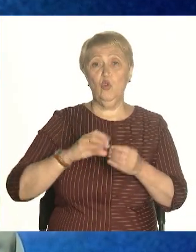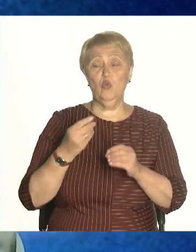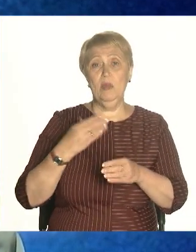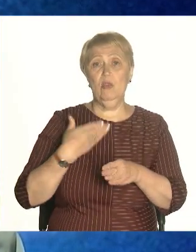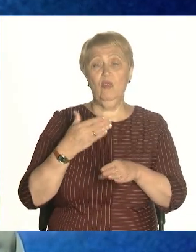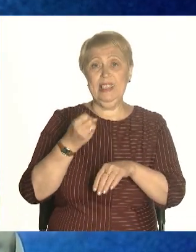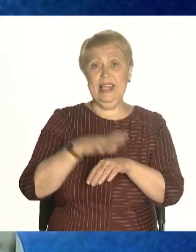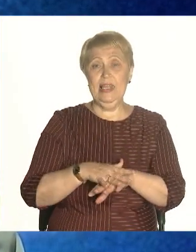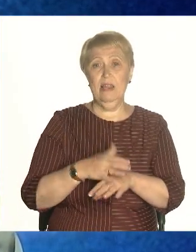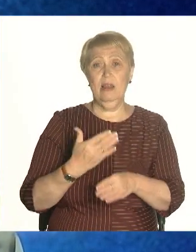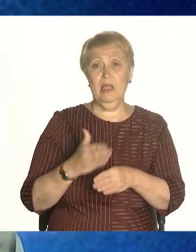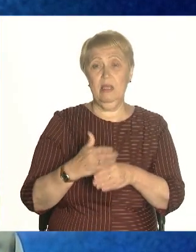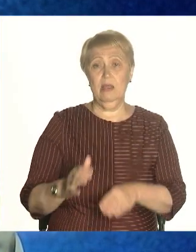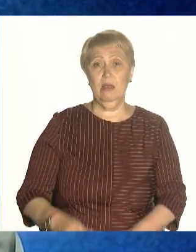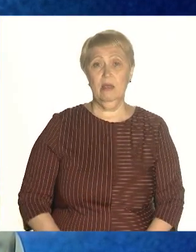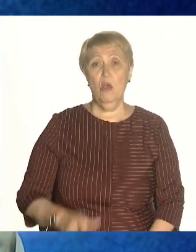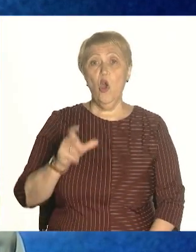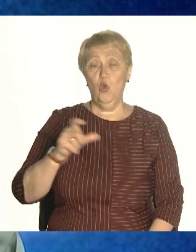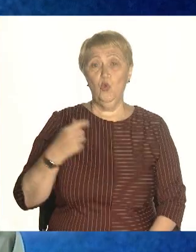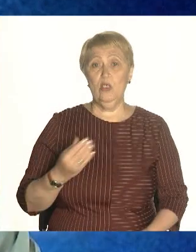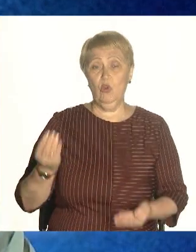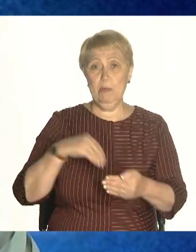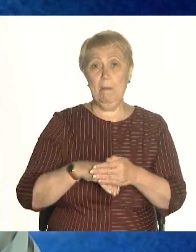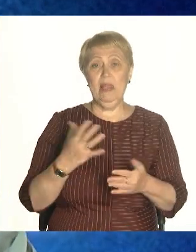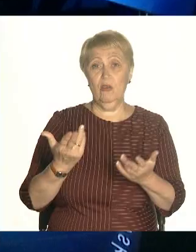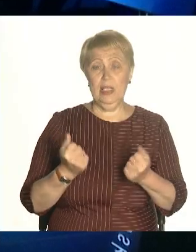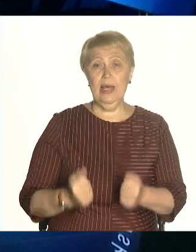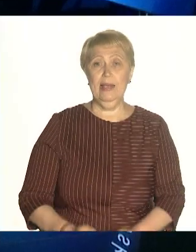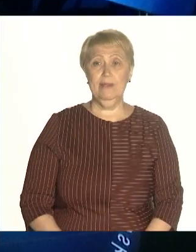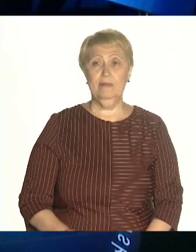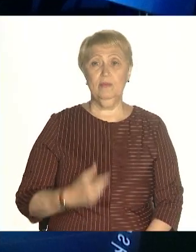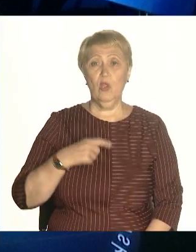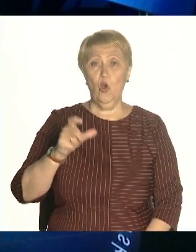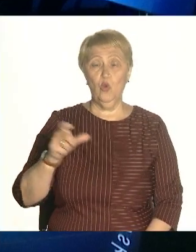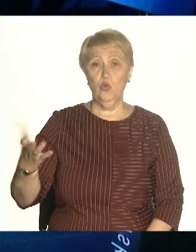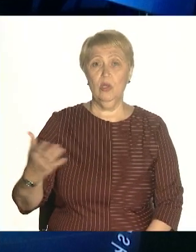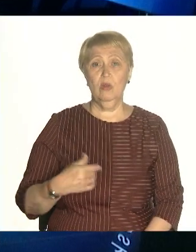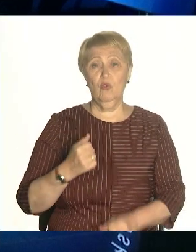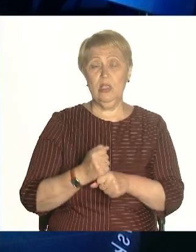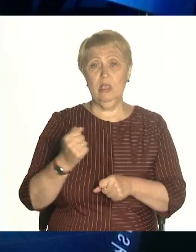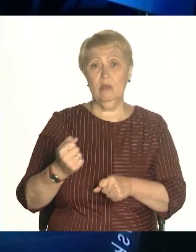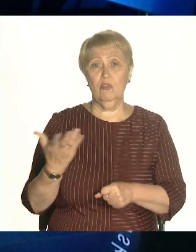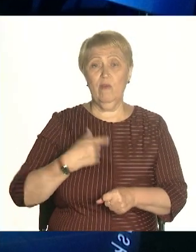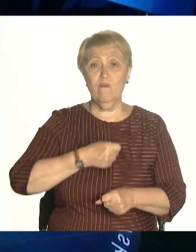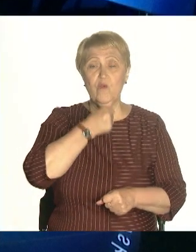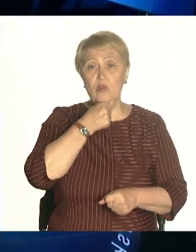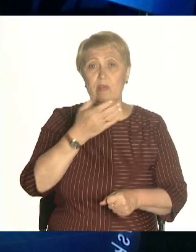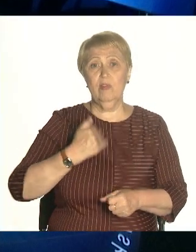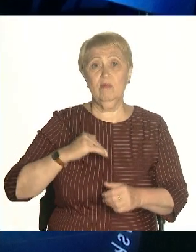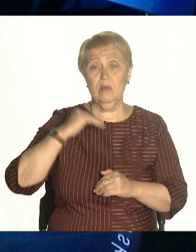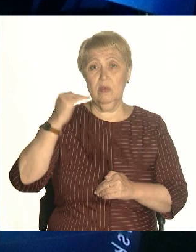да, попадаются на такие удочки. Причем, ну, люди достаточно, скажем так, зрелого возраста,